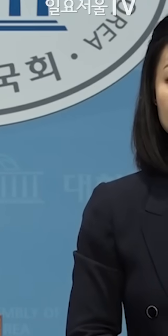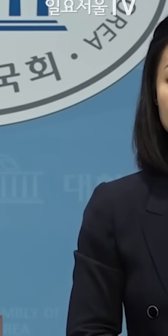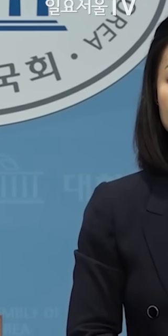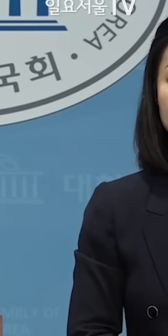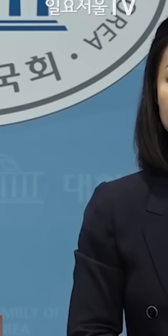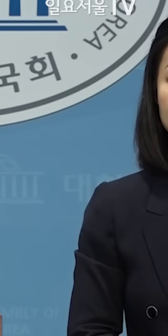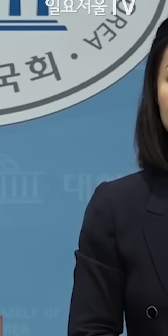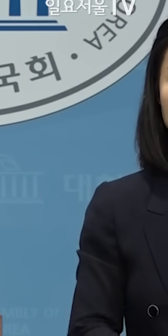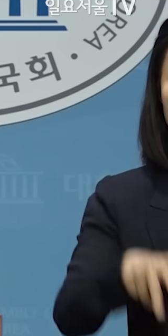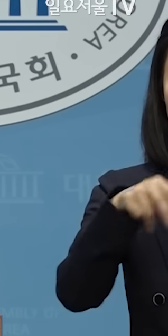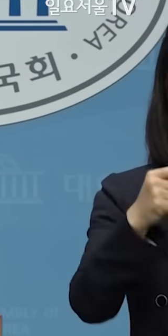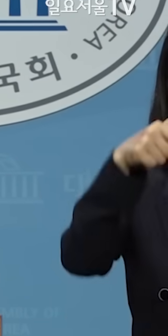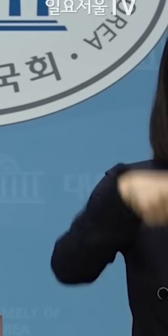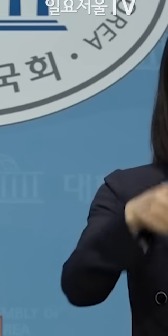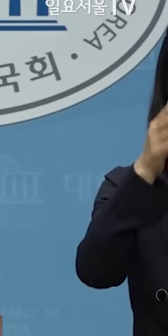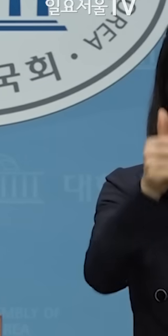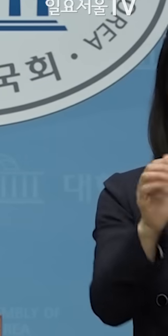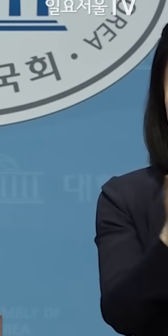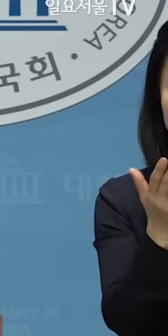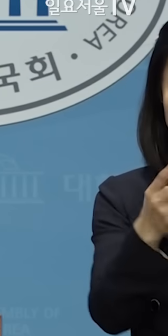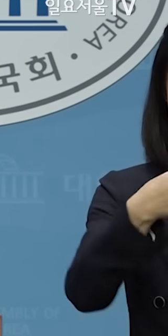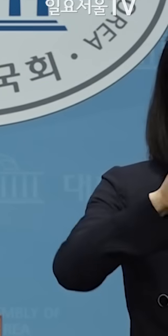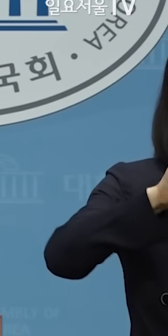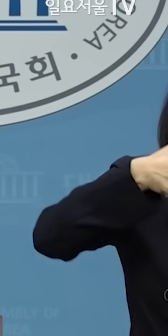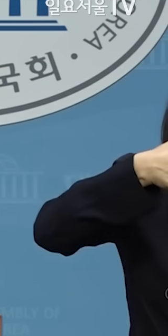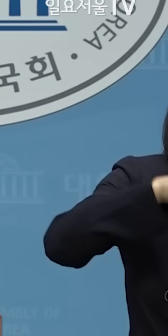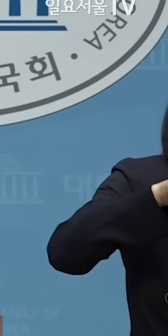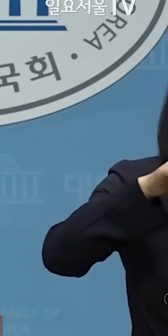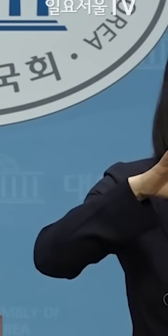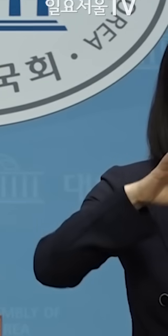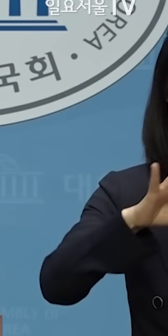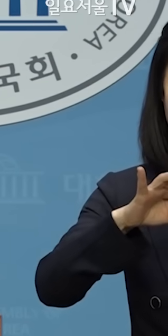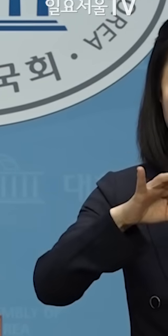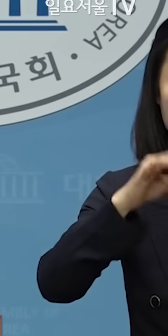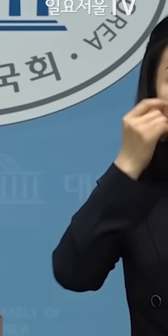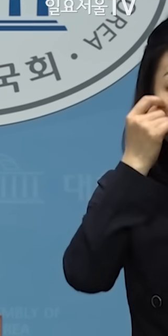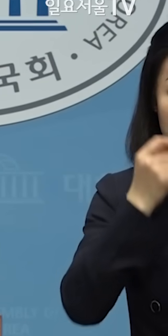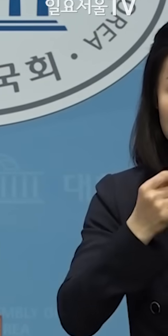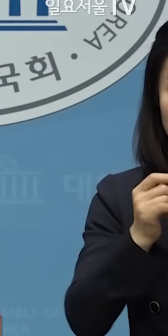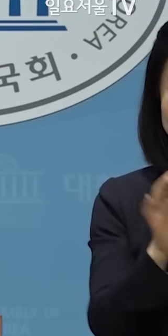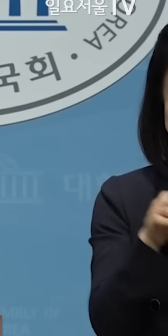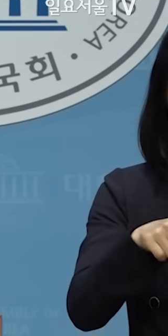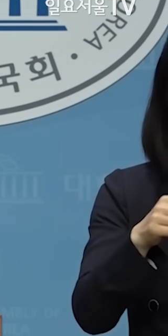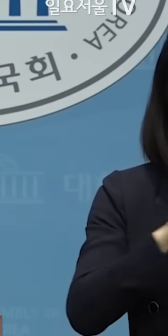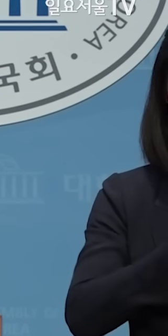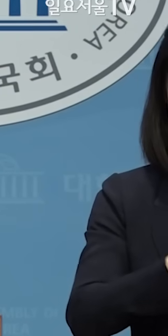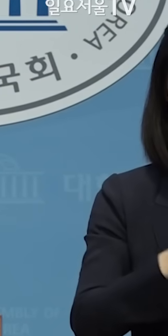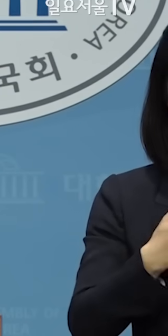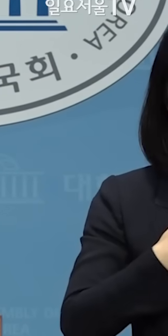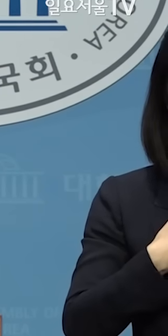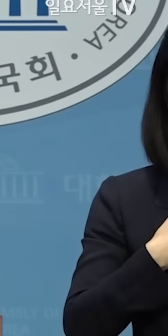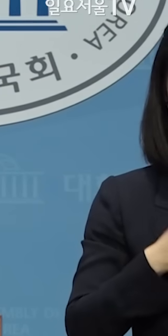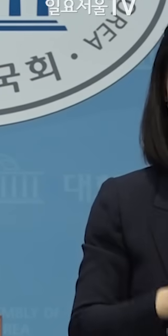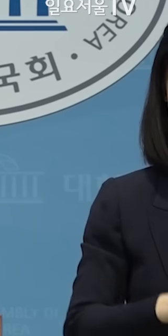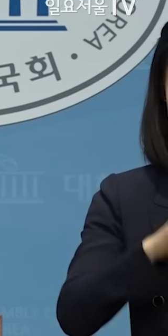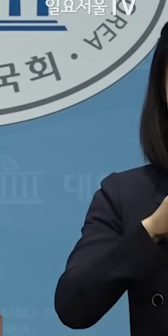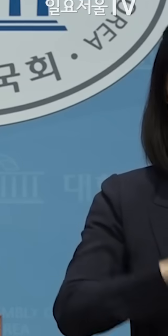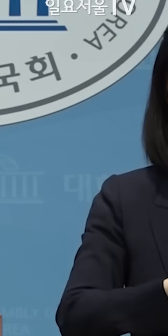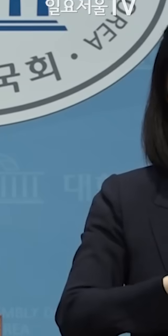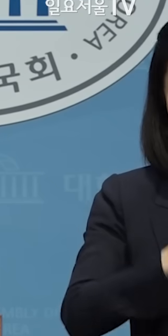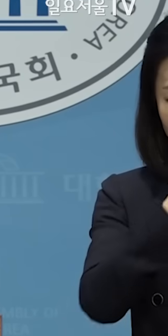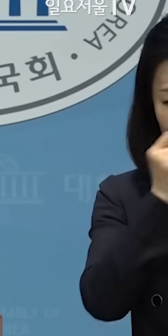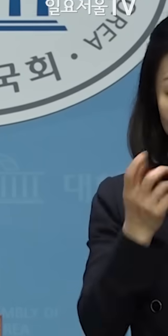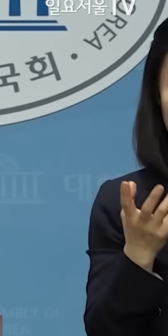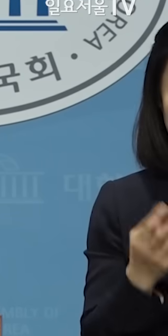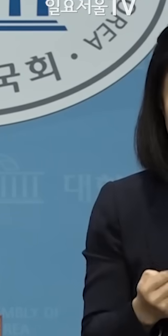것 조대표의서 물에는이 절이 있습니다 나는과 많은